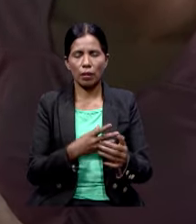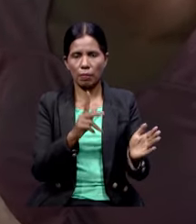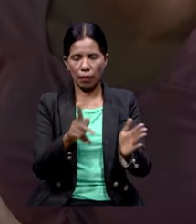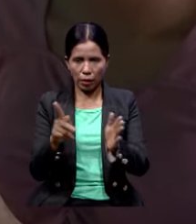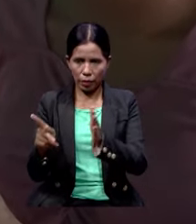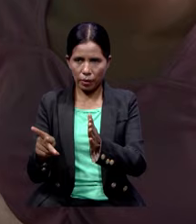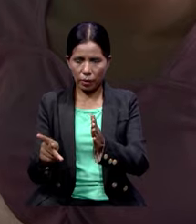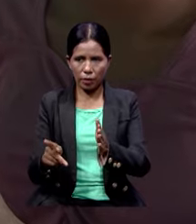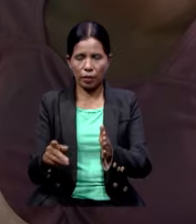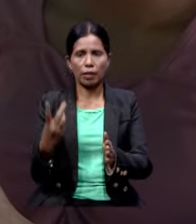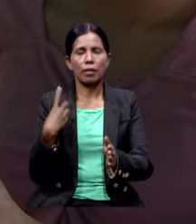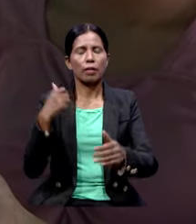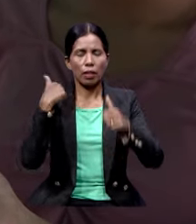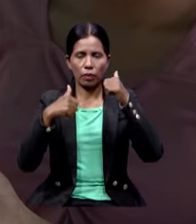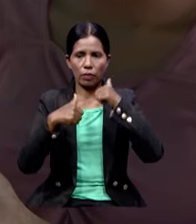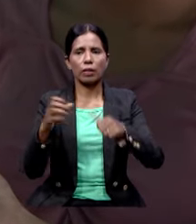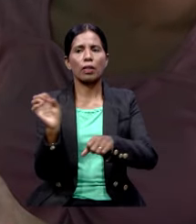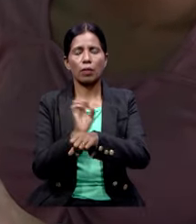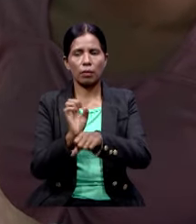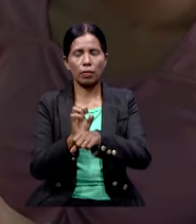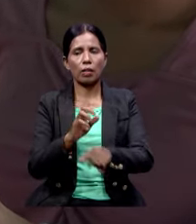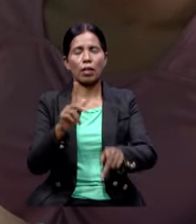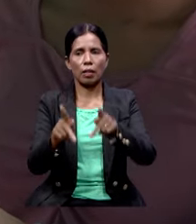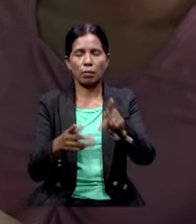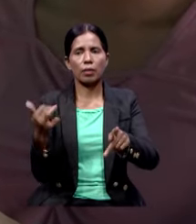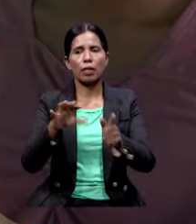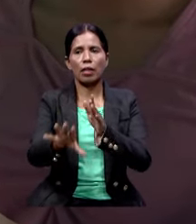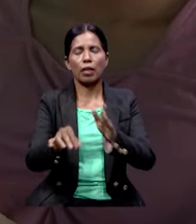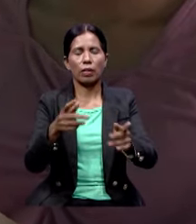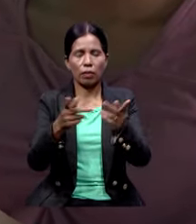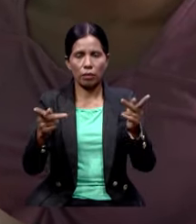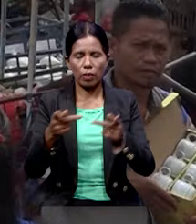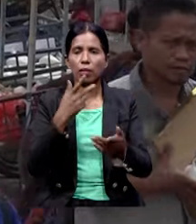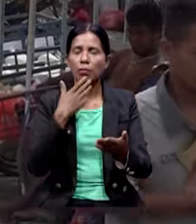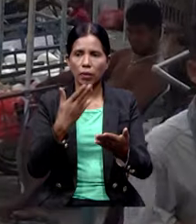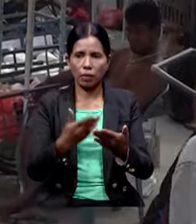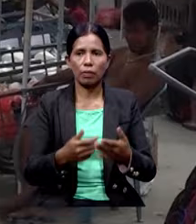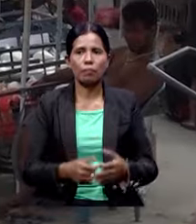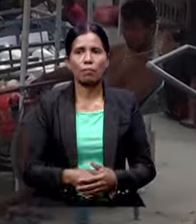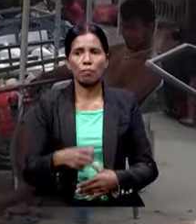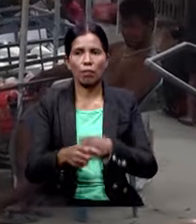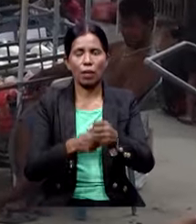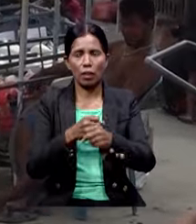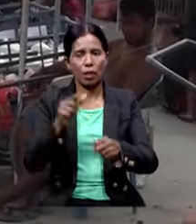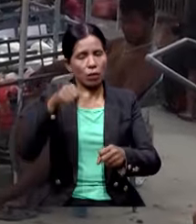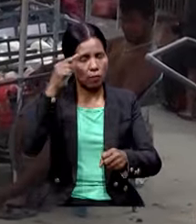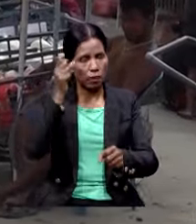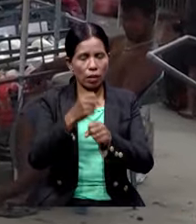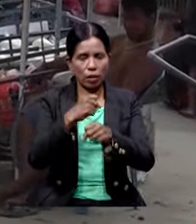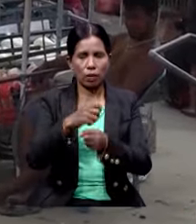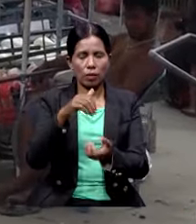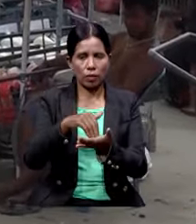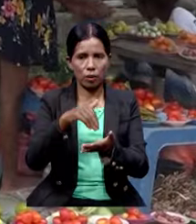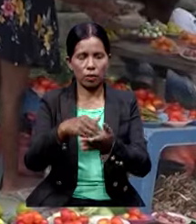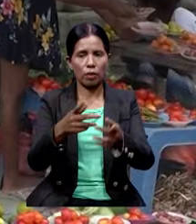para asigura aktivitas ekonomiku ita ne komersianti sene hetan fati nebe maka liknu. Tinang ne guvernu hauon halo estudu viabilidade